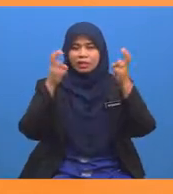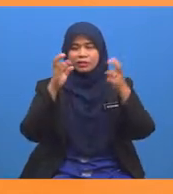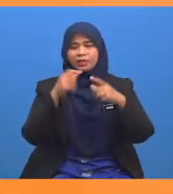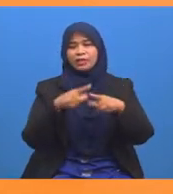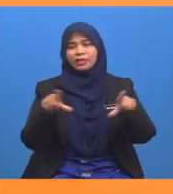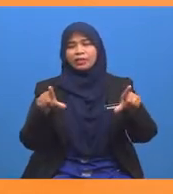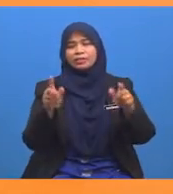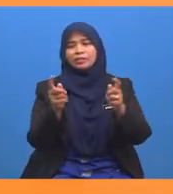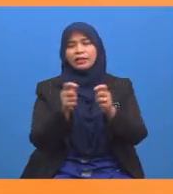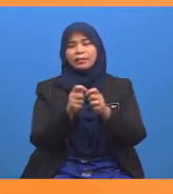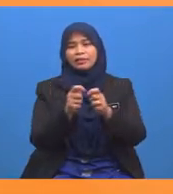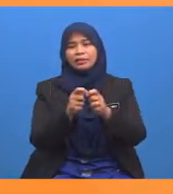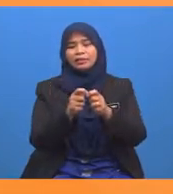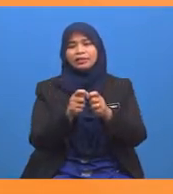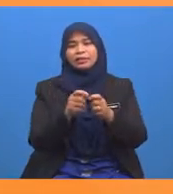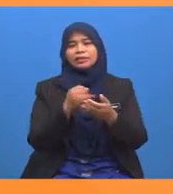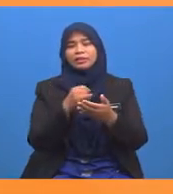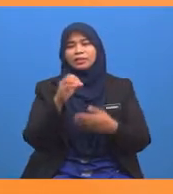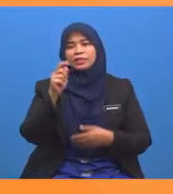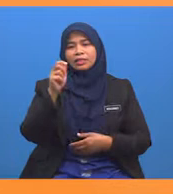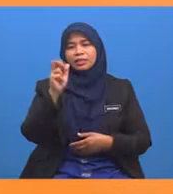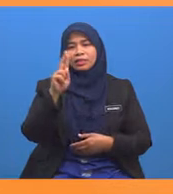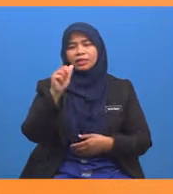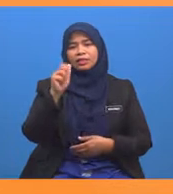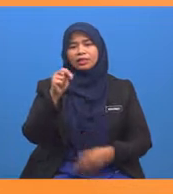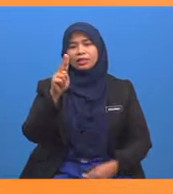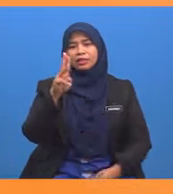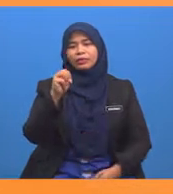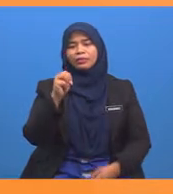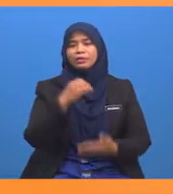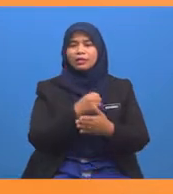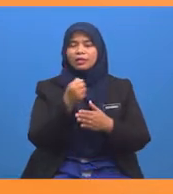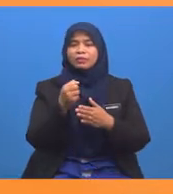lain seperti seni taranum atau seni muzik.